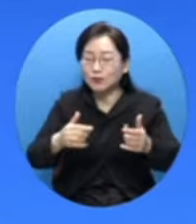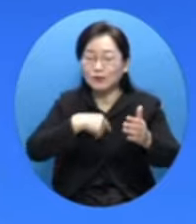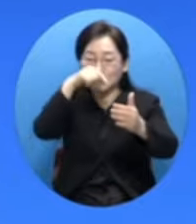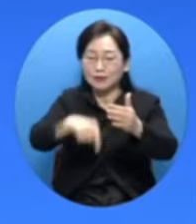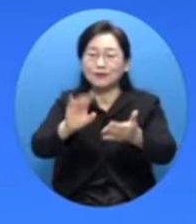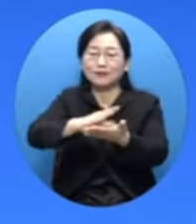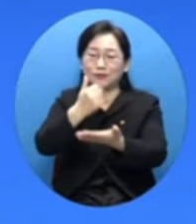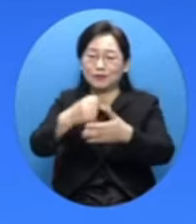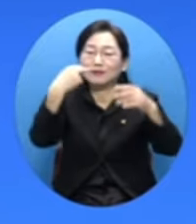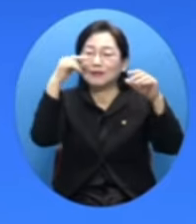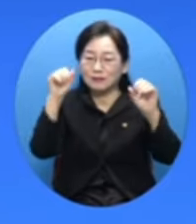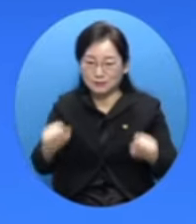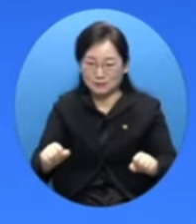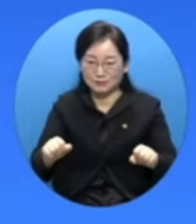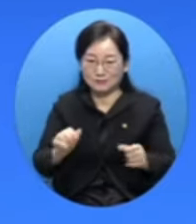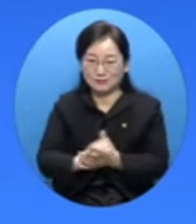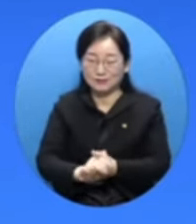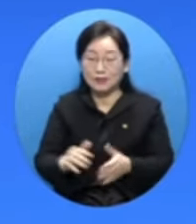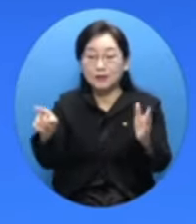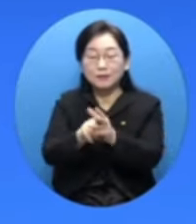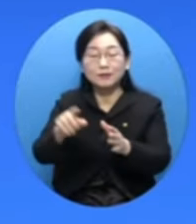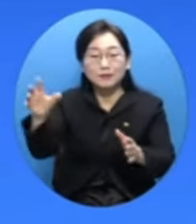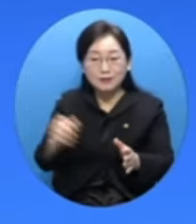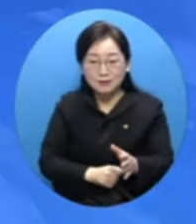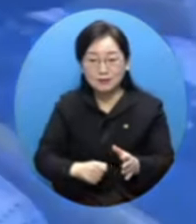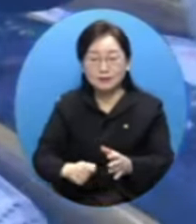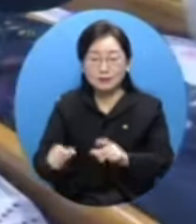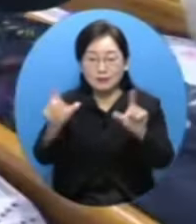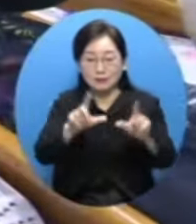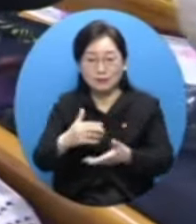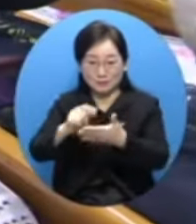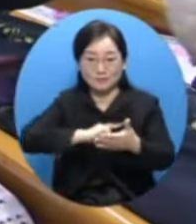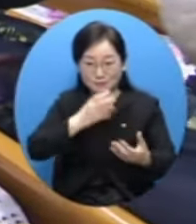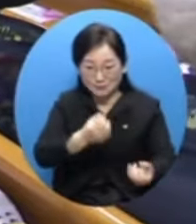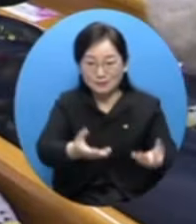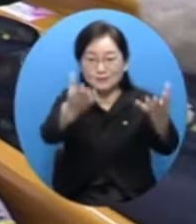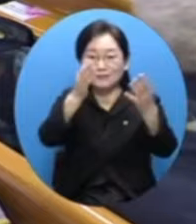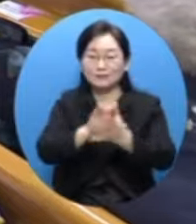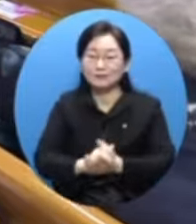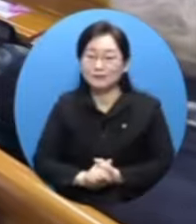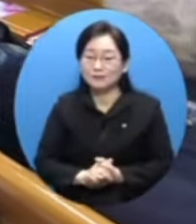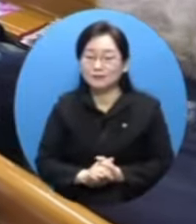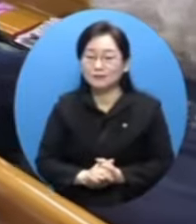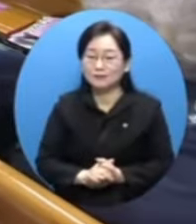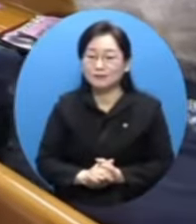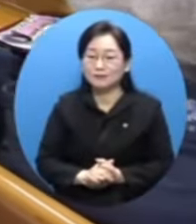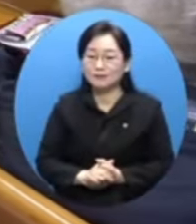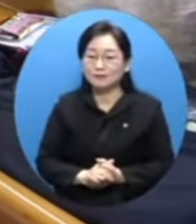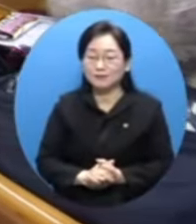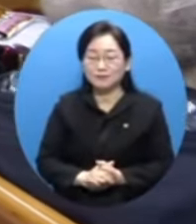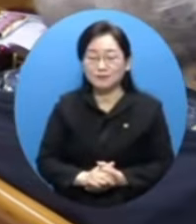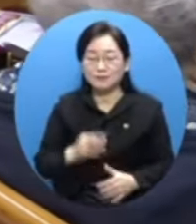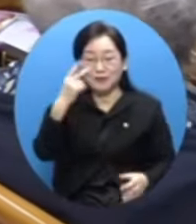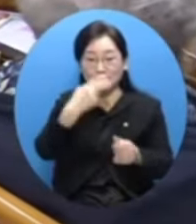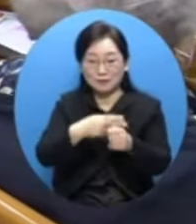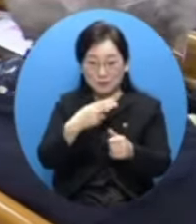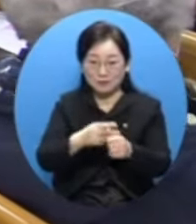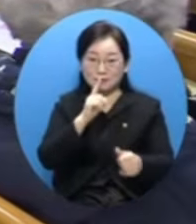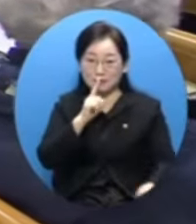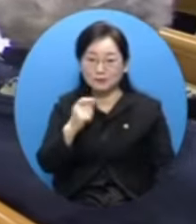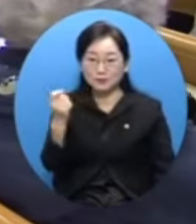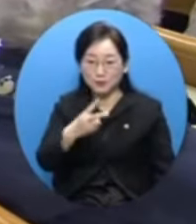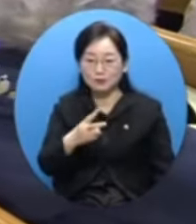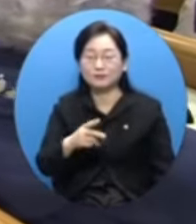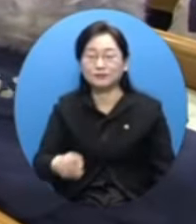그리스도께서 사시는 것입니다. 이 같은 믿음의 고백을 하는 여러분 모두가 되기를 주님의 이름으로 축원합니다. 사도 바울은 더 나아가서 이와